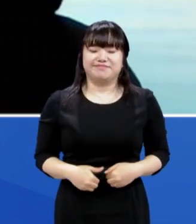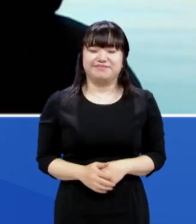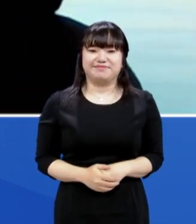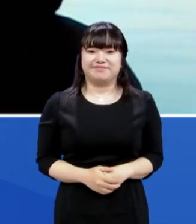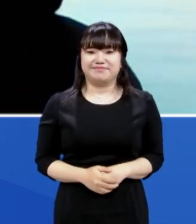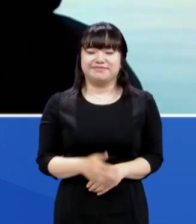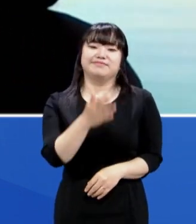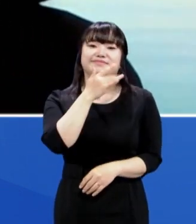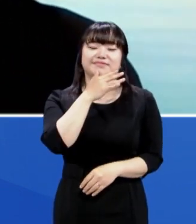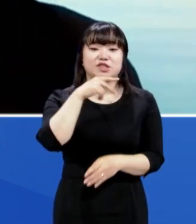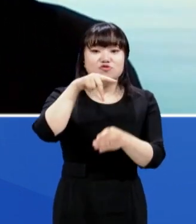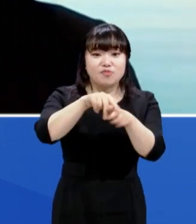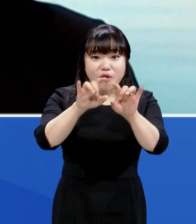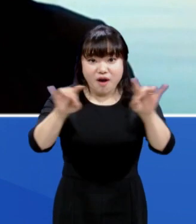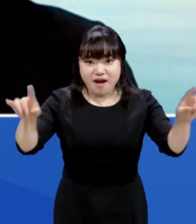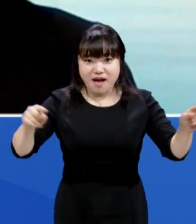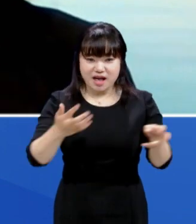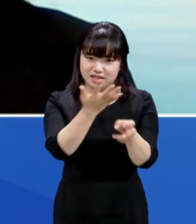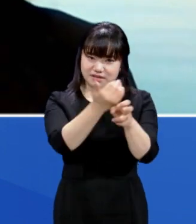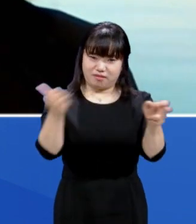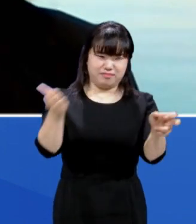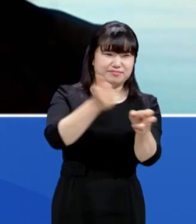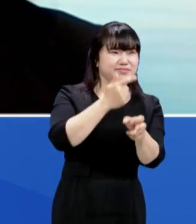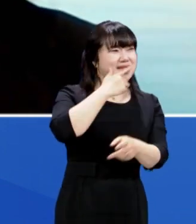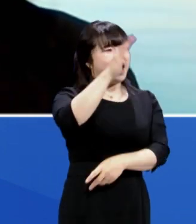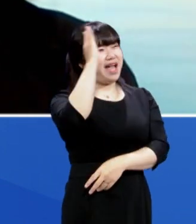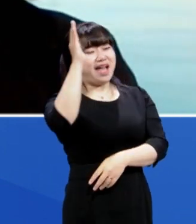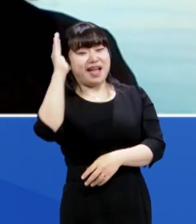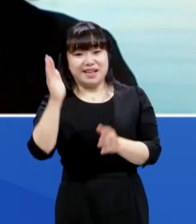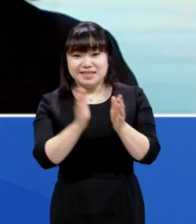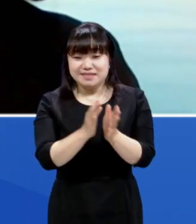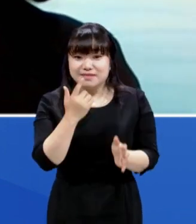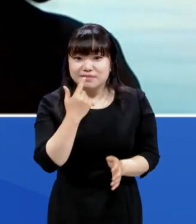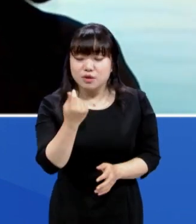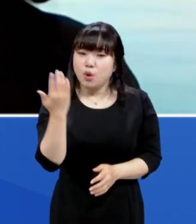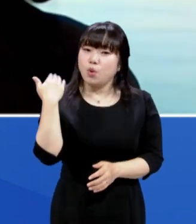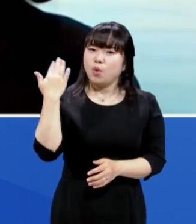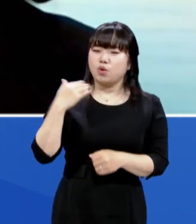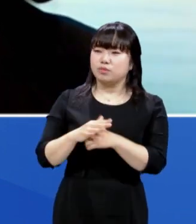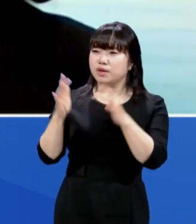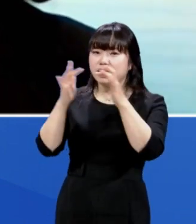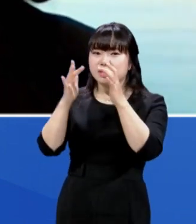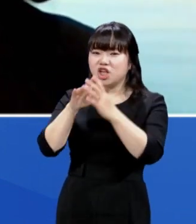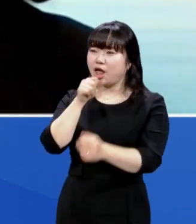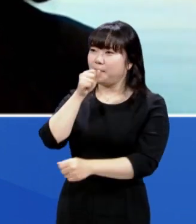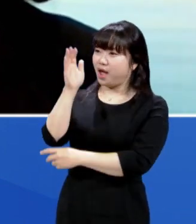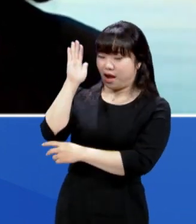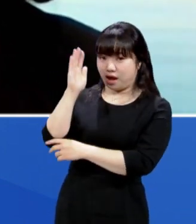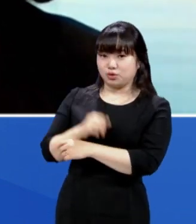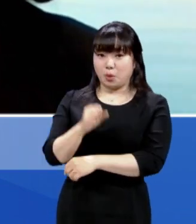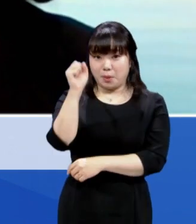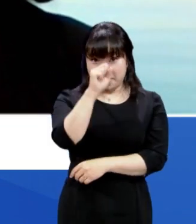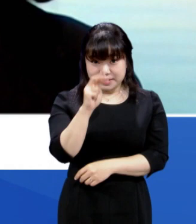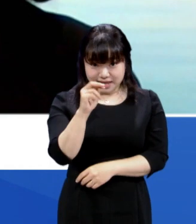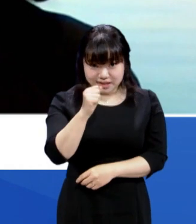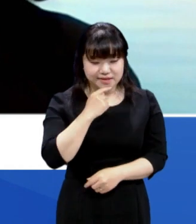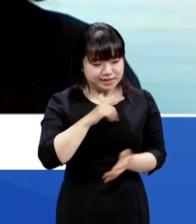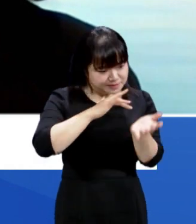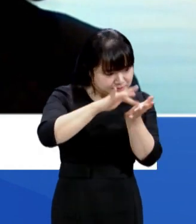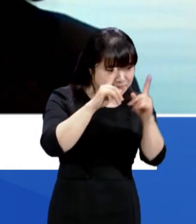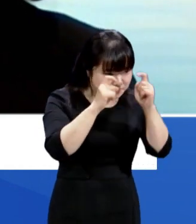후보자 들으니 유세차량 선거 운동을 시작하는데 요즘 많이 온라인 심중에 라 또 sns 정보를 많이 하고 있습니다